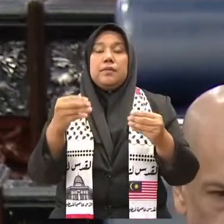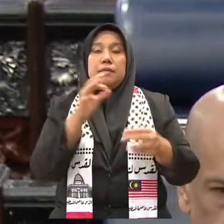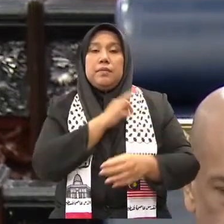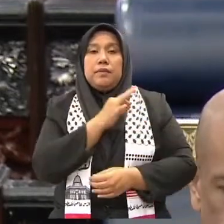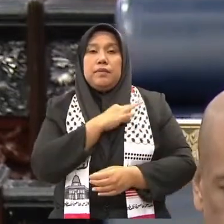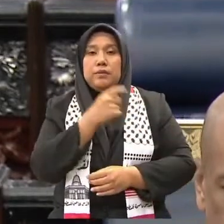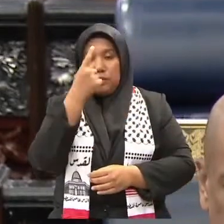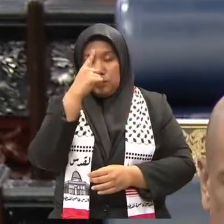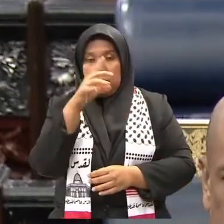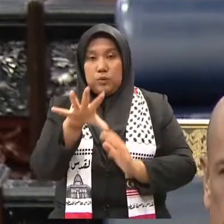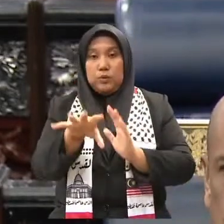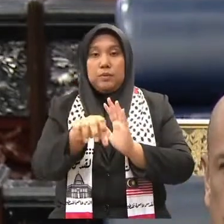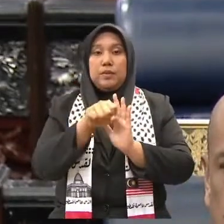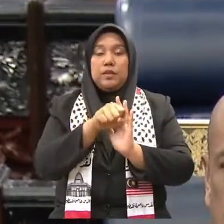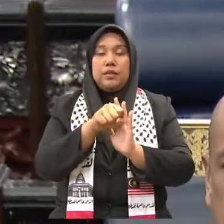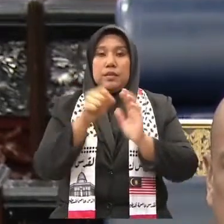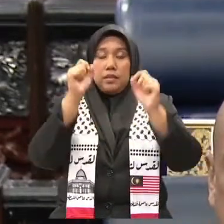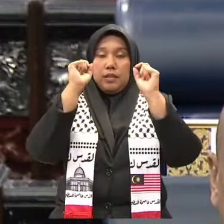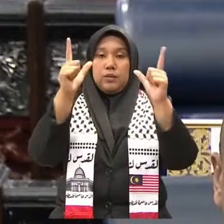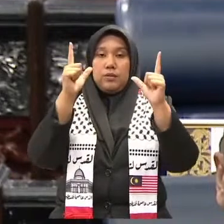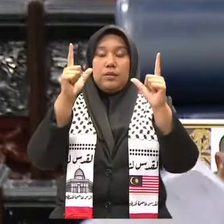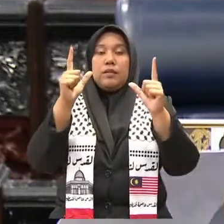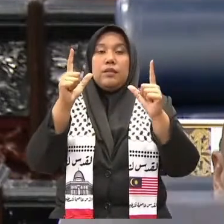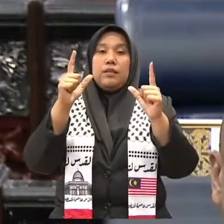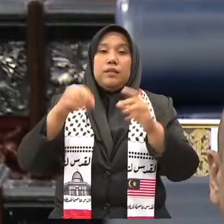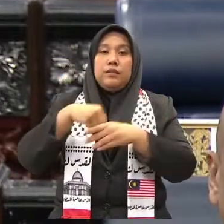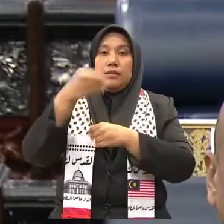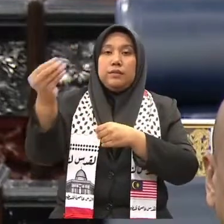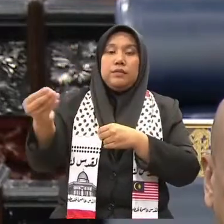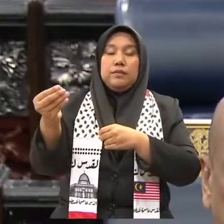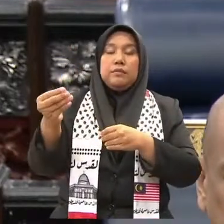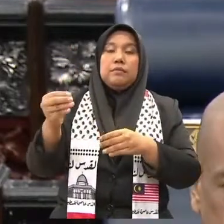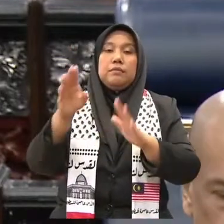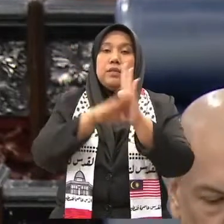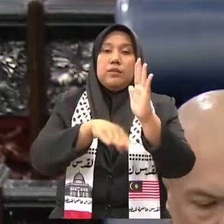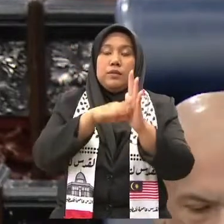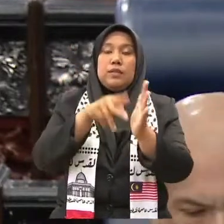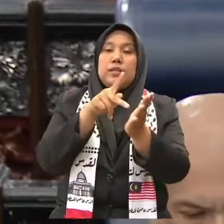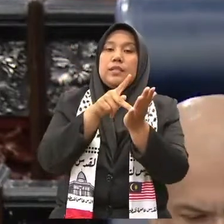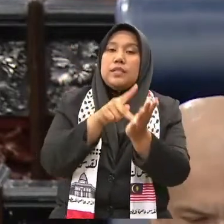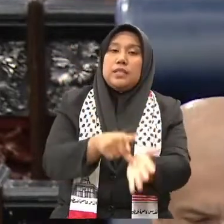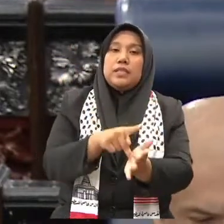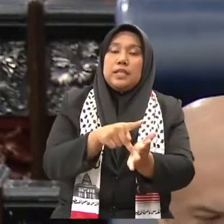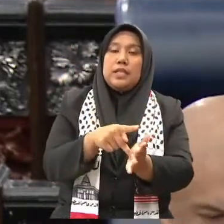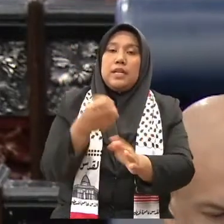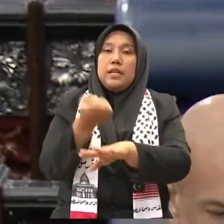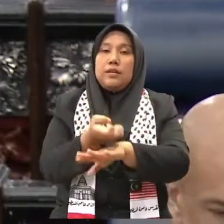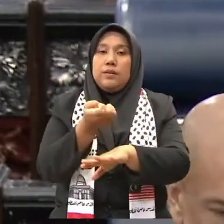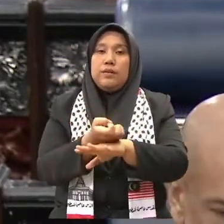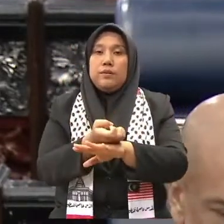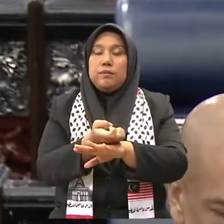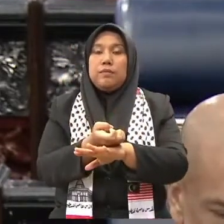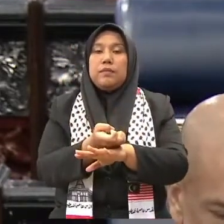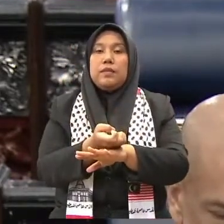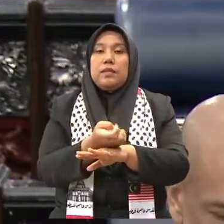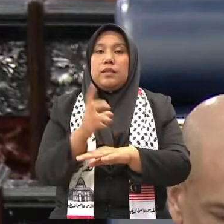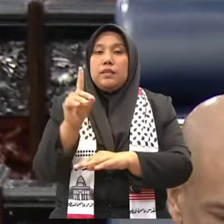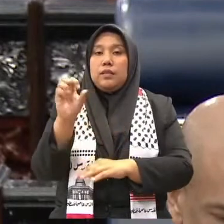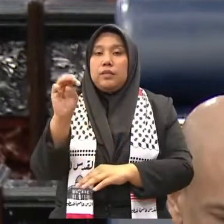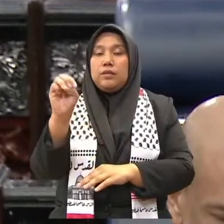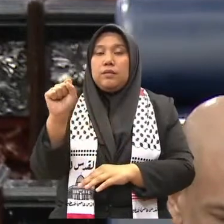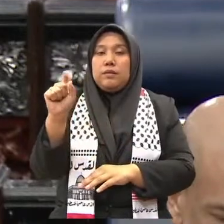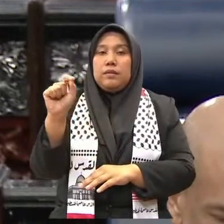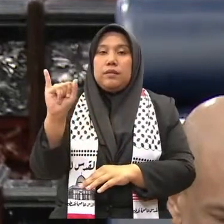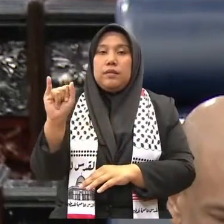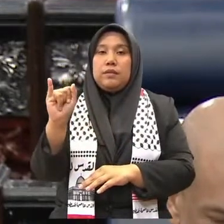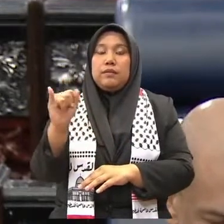atupun penyerap kejutan luar di samping mengurangkan impak terhadap aktiviti ekonomi domestik dan untuk jangka Masa panjang